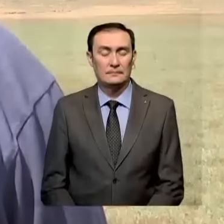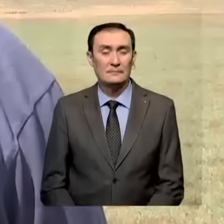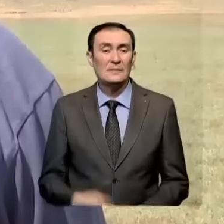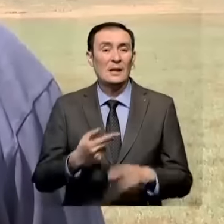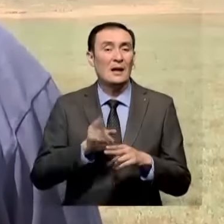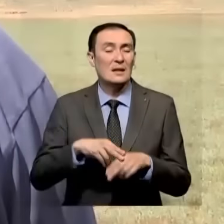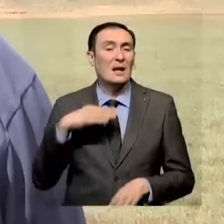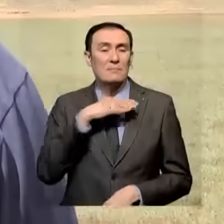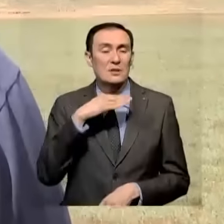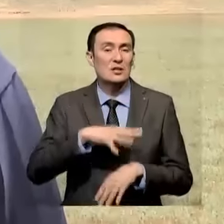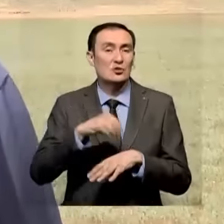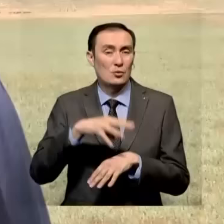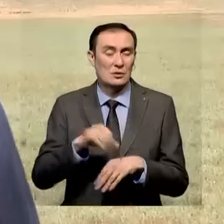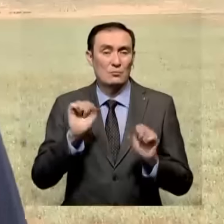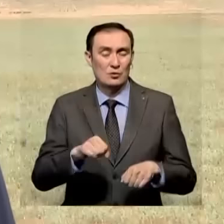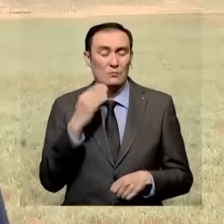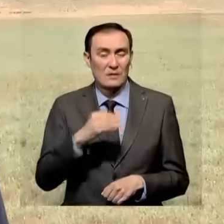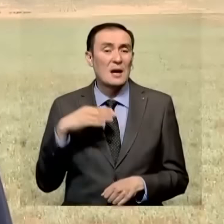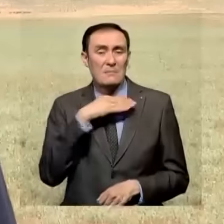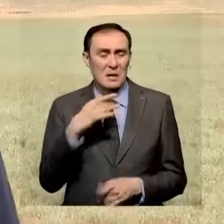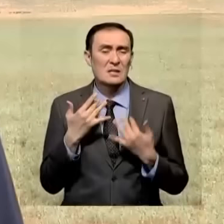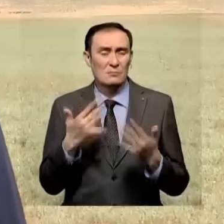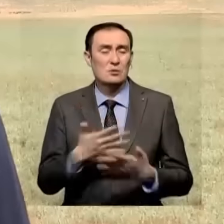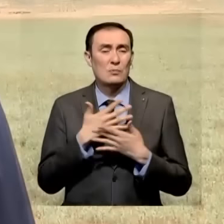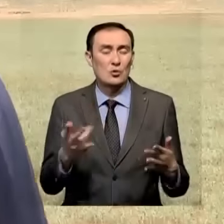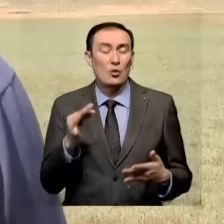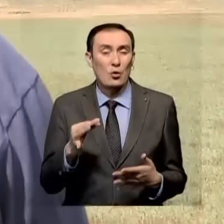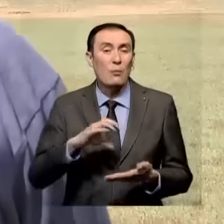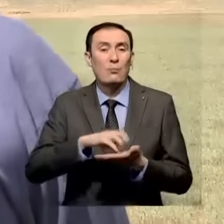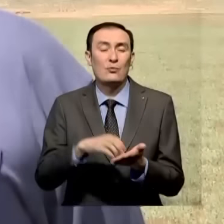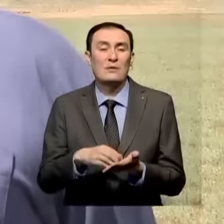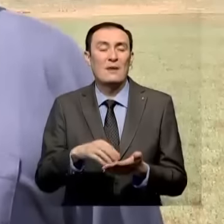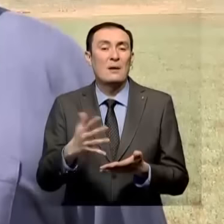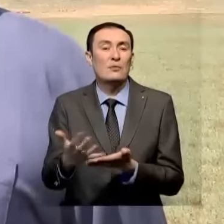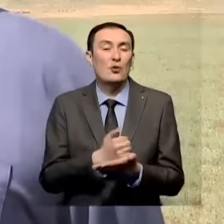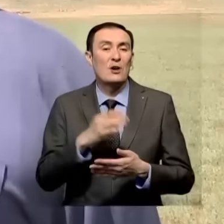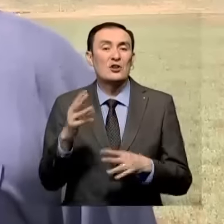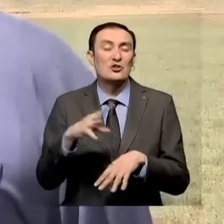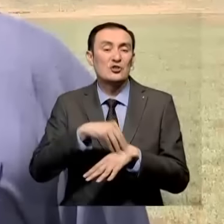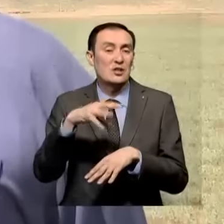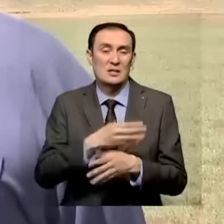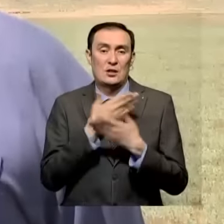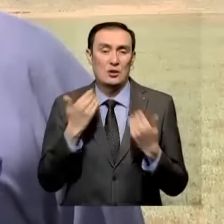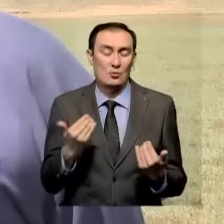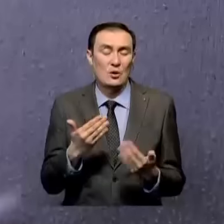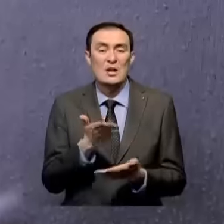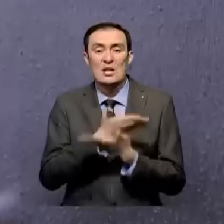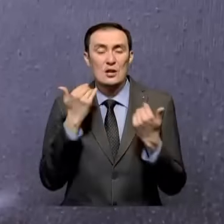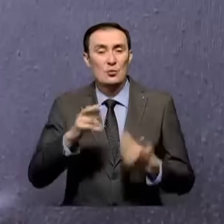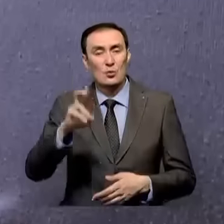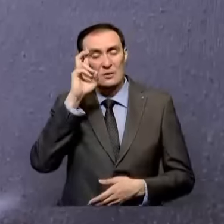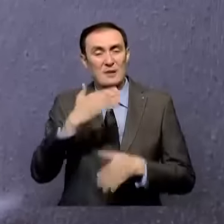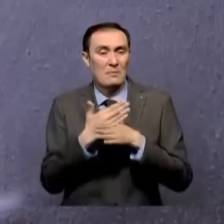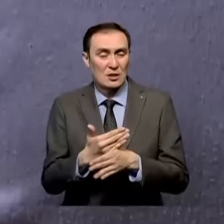Это мясо шерстная порода. На мясо, конечно, спрос большой, но пунктов приема в шерсти у нас вообще нет. Нет правительственной